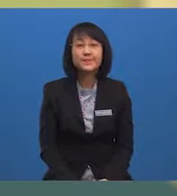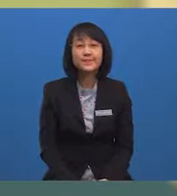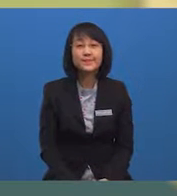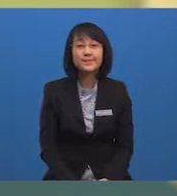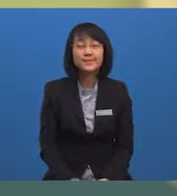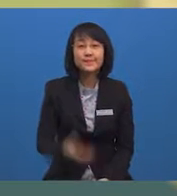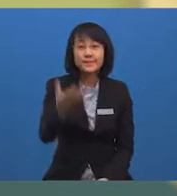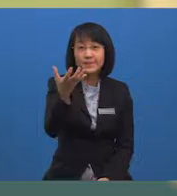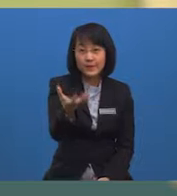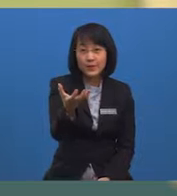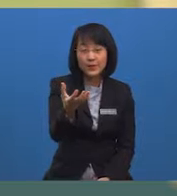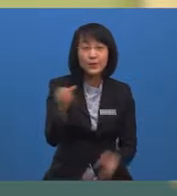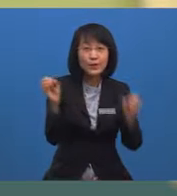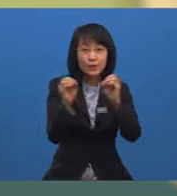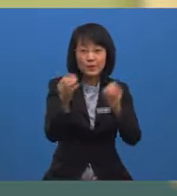mangkuk kosong.